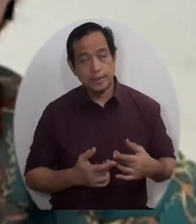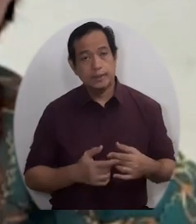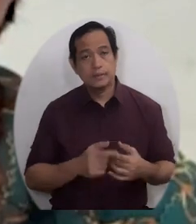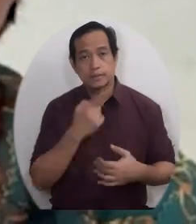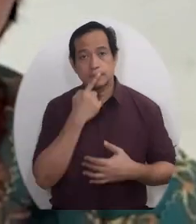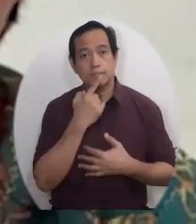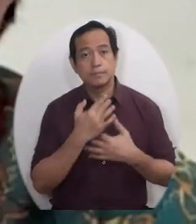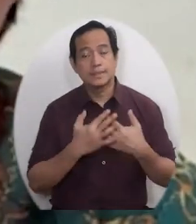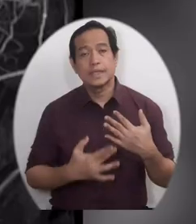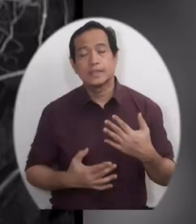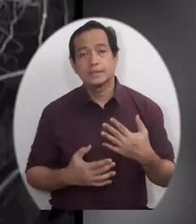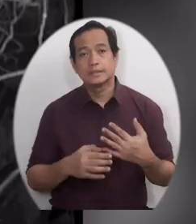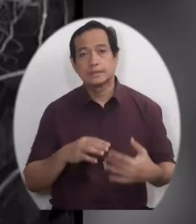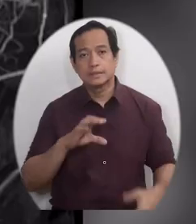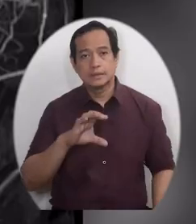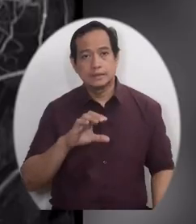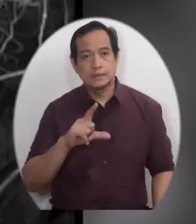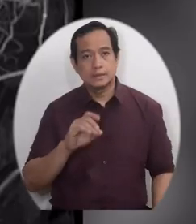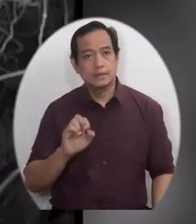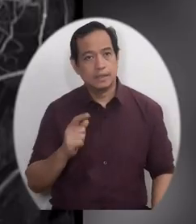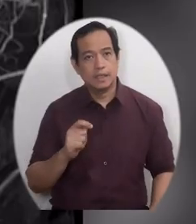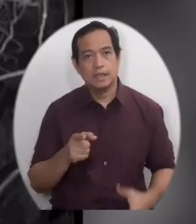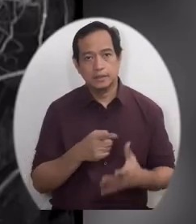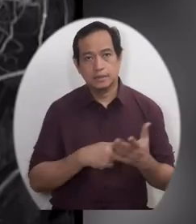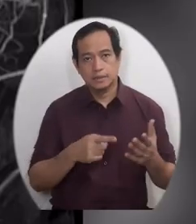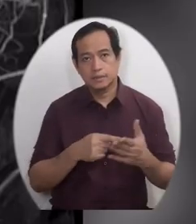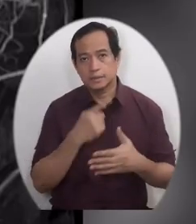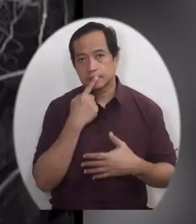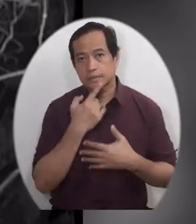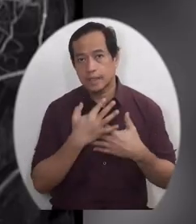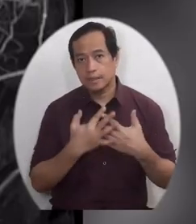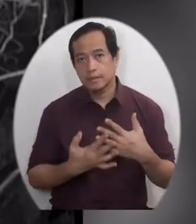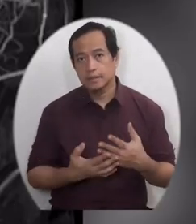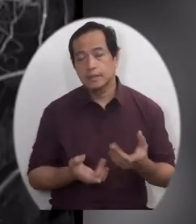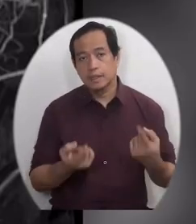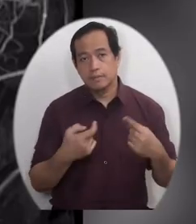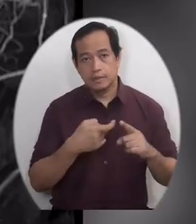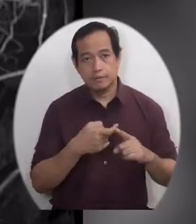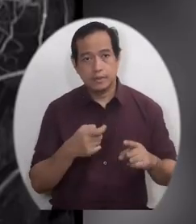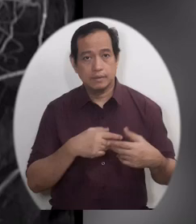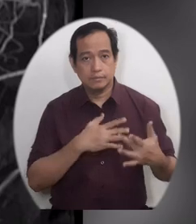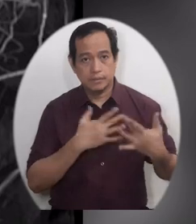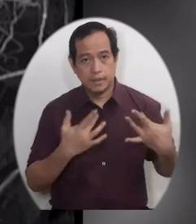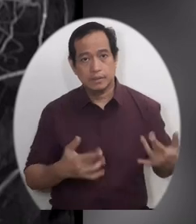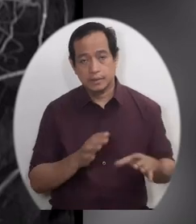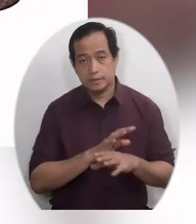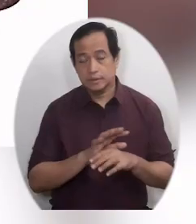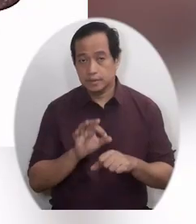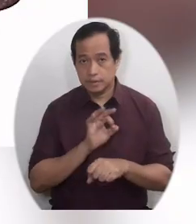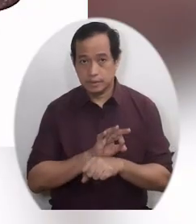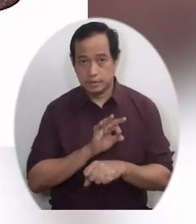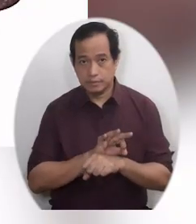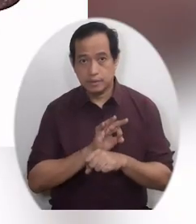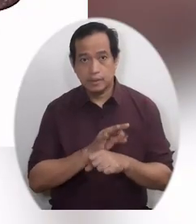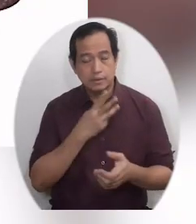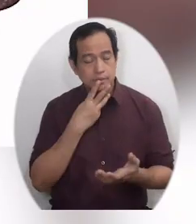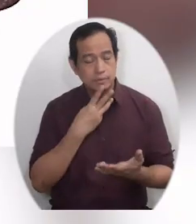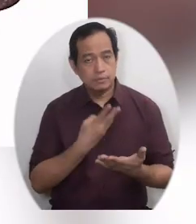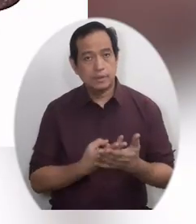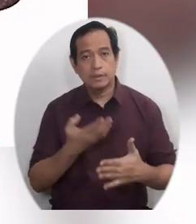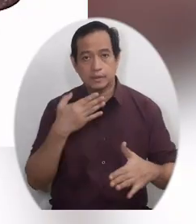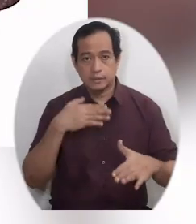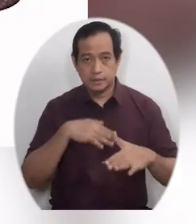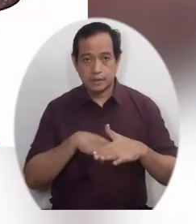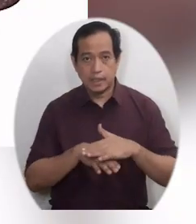clot, yung namuong dugo na galing doon sa puso na hindi na masyadong nagpa-function ay